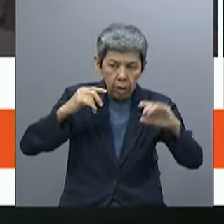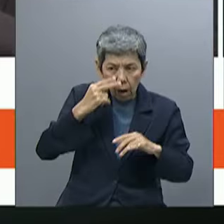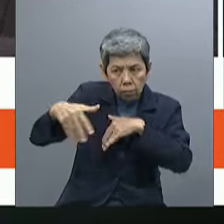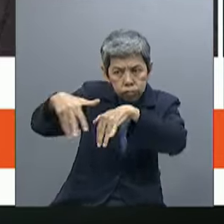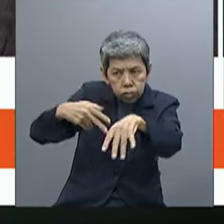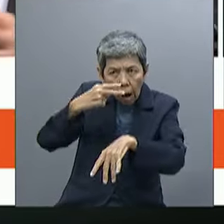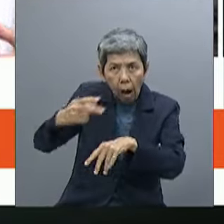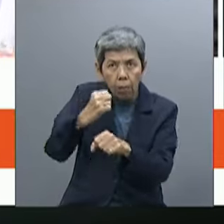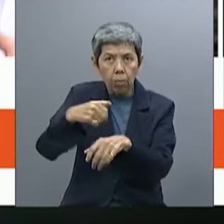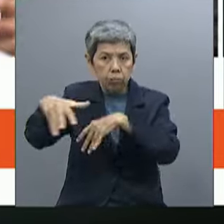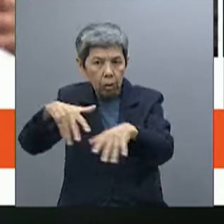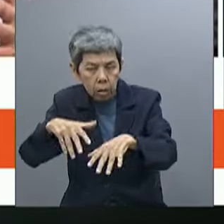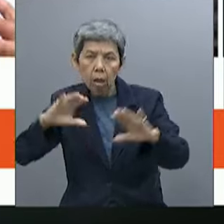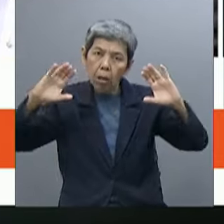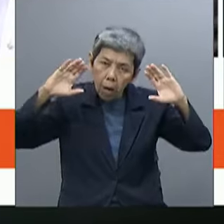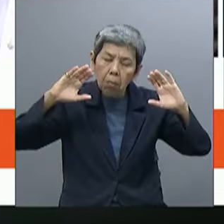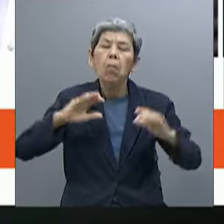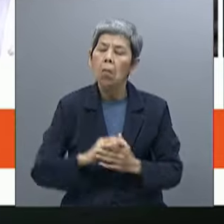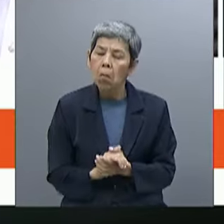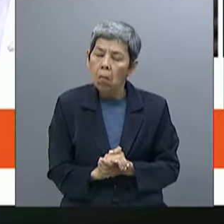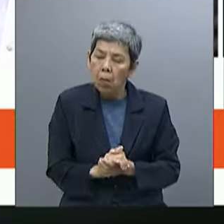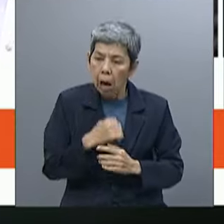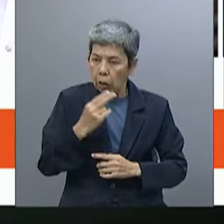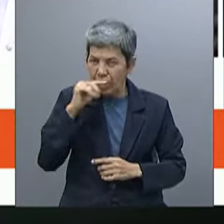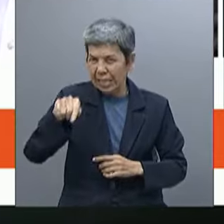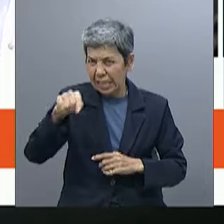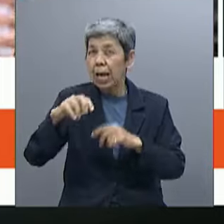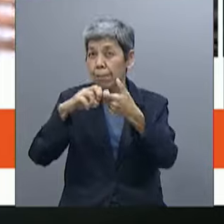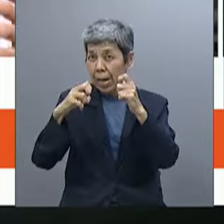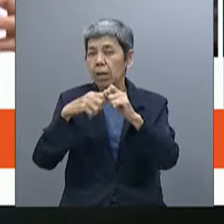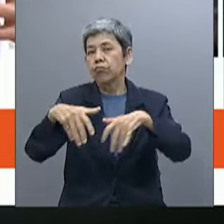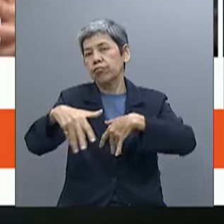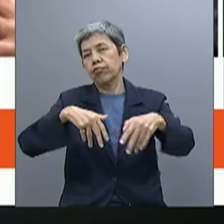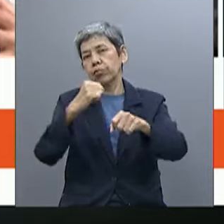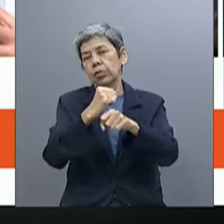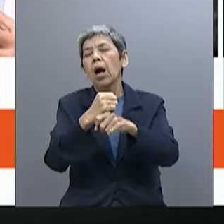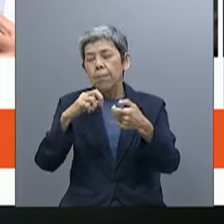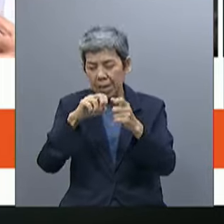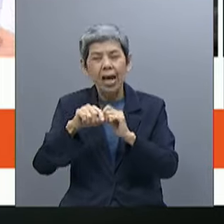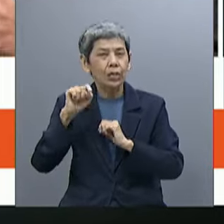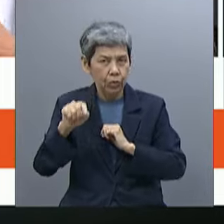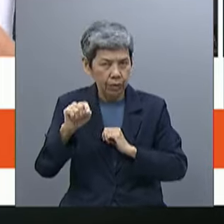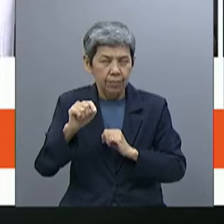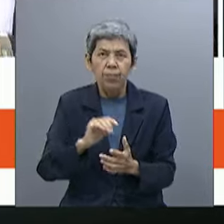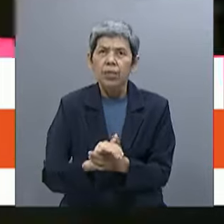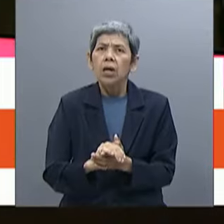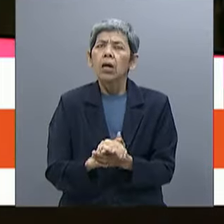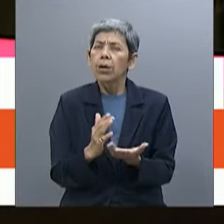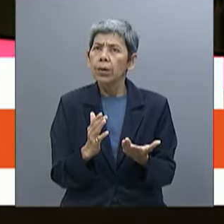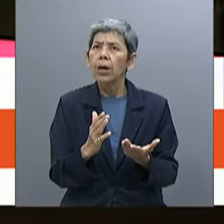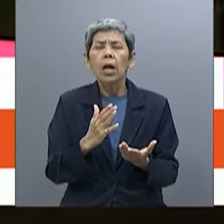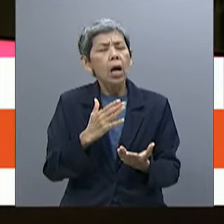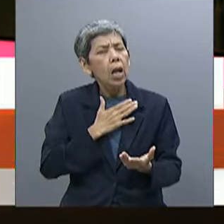ชนต่อประชาชนต่อภาครัฐอันนี้แหละครับเป็นต้นเหตุรากเหง้าปัญหาในการที่เกิดเหตุการณ์ตรงนี้เกิดขึ้นเพราะฉะนั้นเ